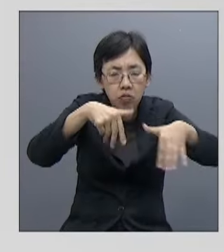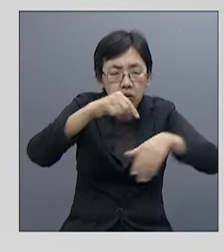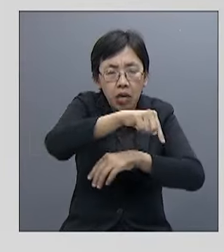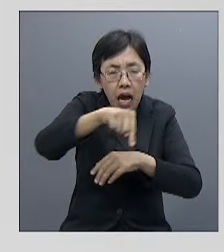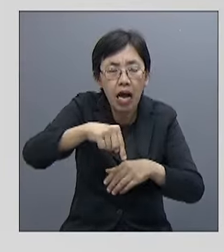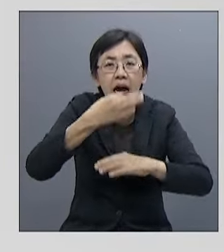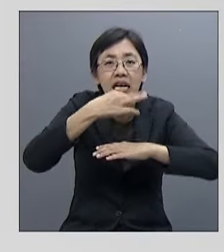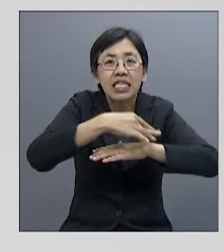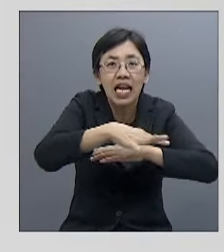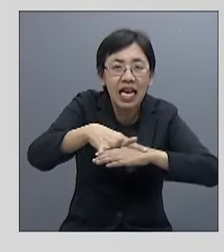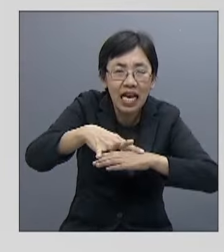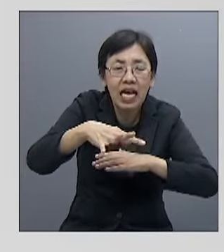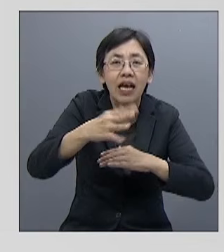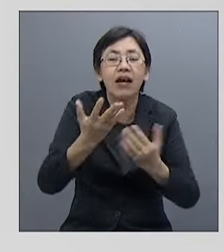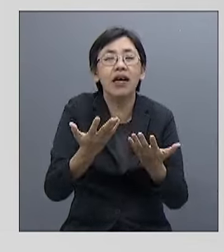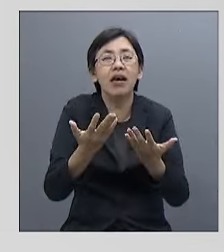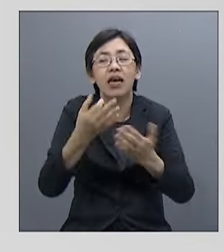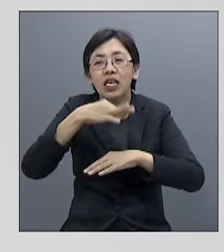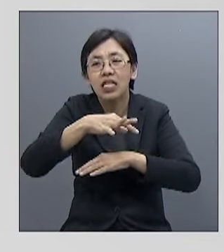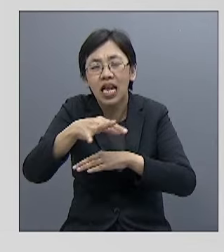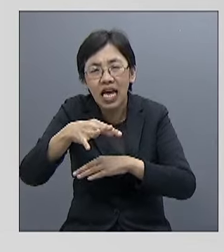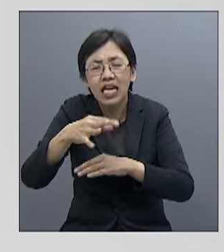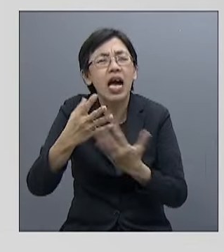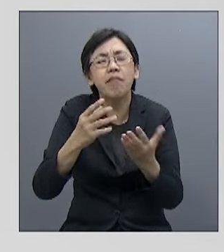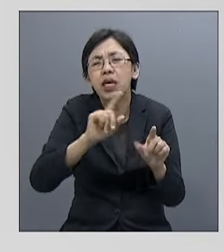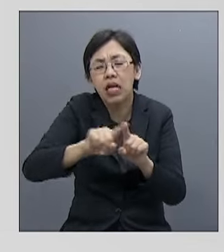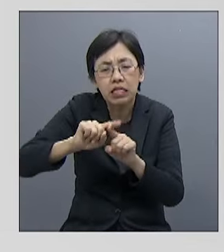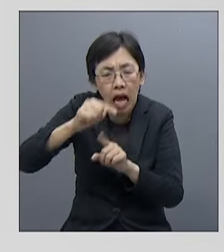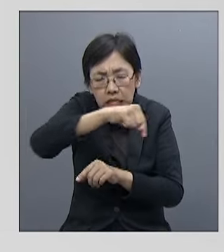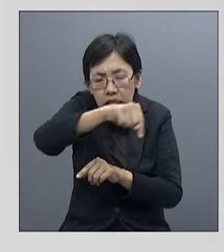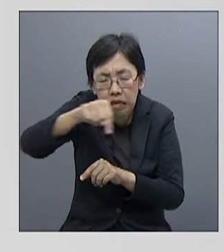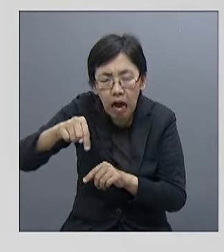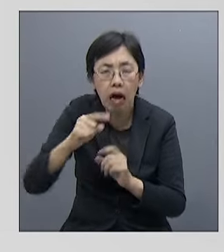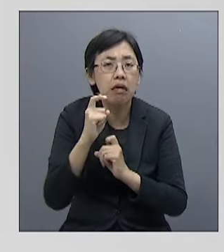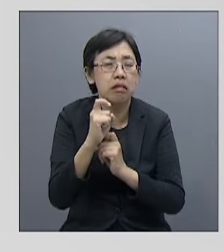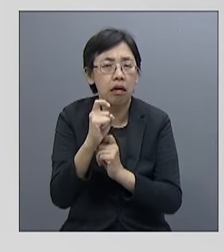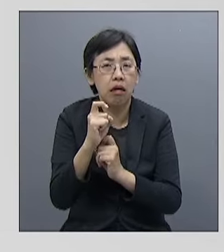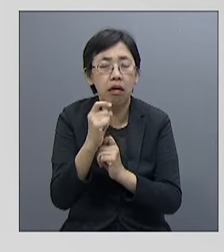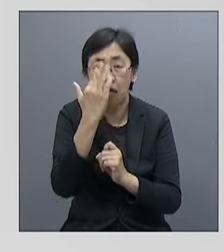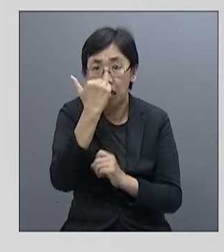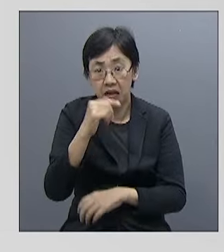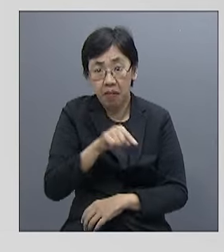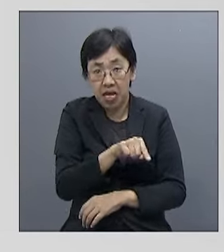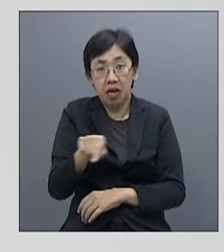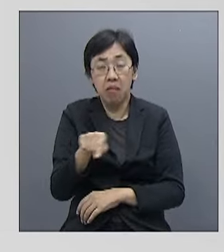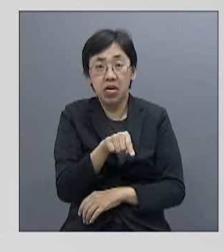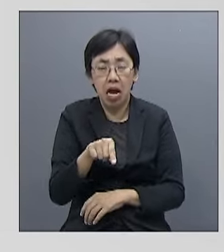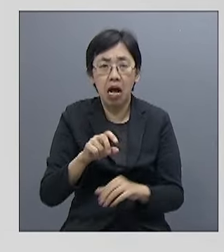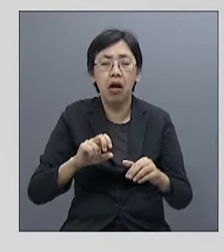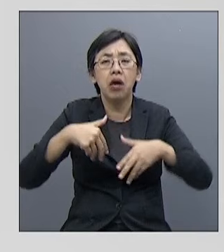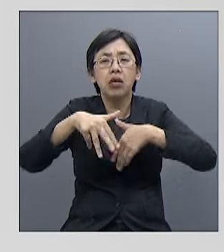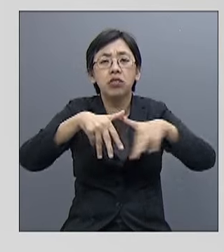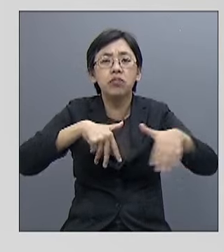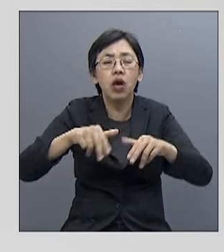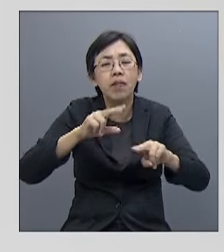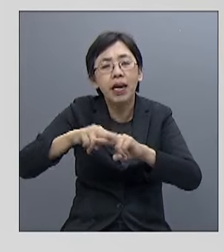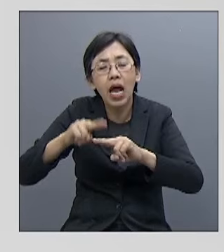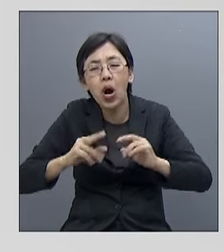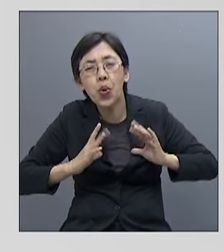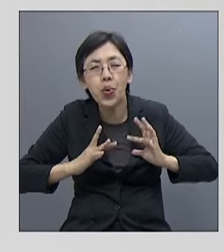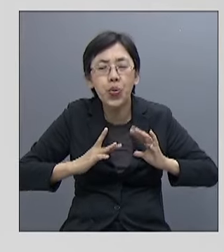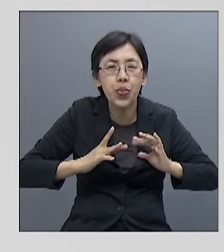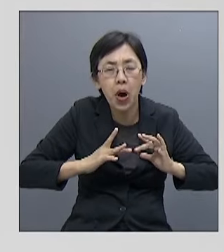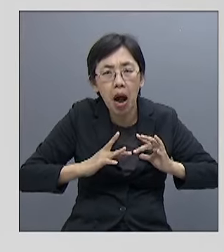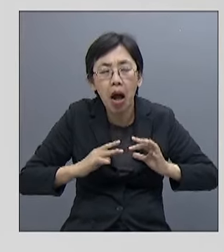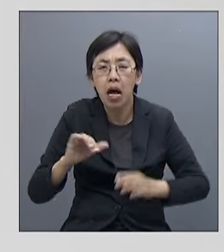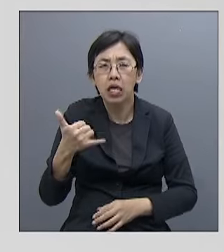หาดสุชาดาชายหาด pmyชายหาดตะกวนที่จุดดังกล่าวก็มักจะมีประชาชนมานั่งพักผ่อนแต่ว่าบาง